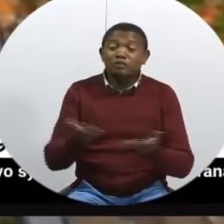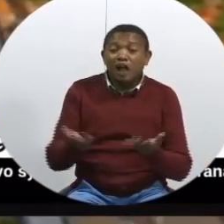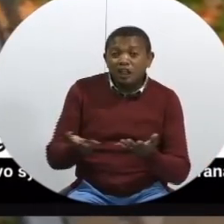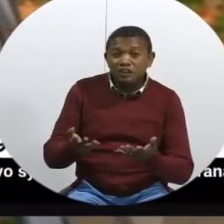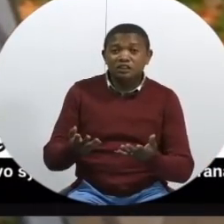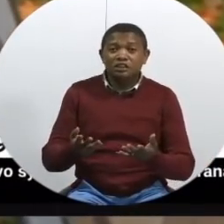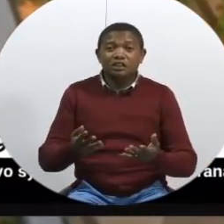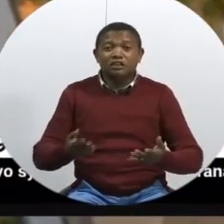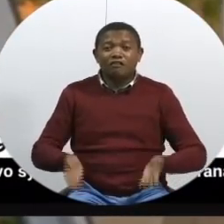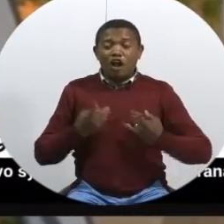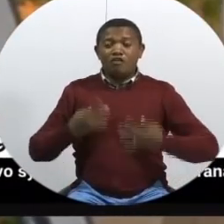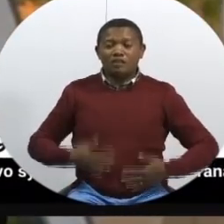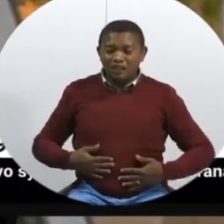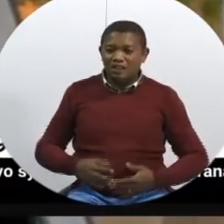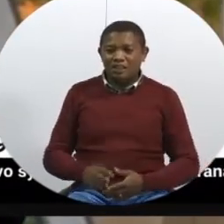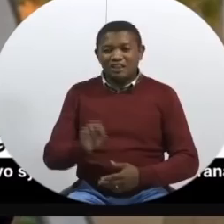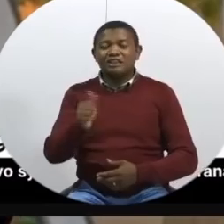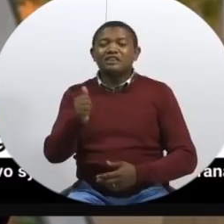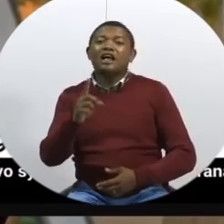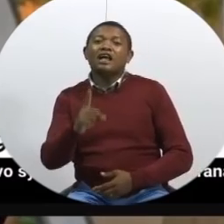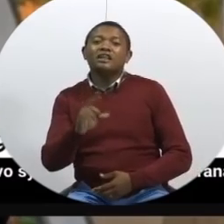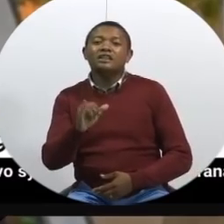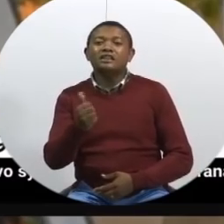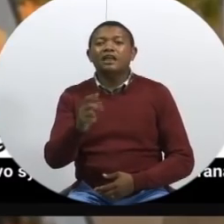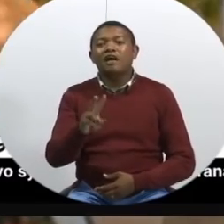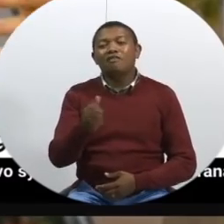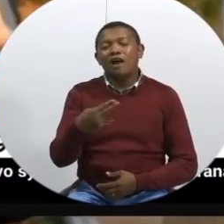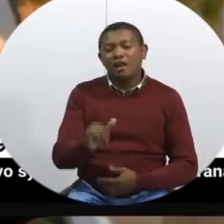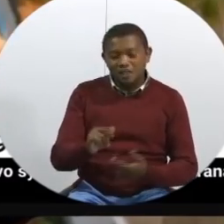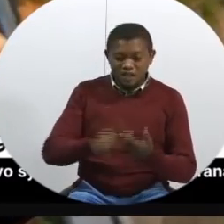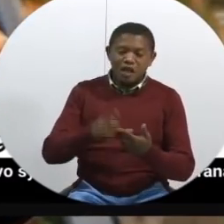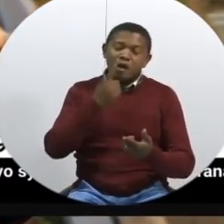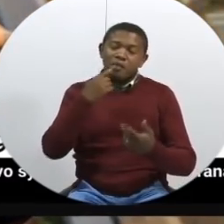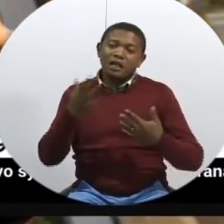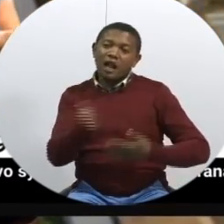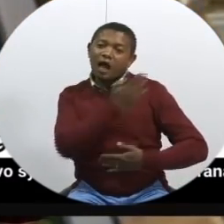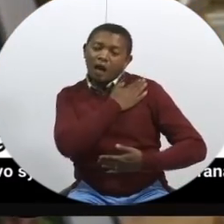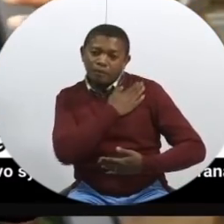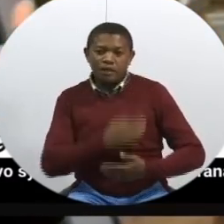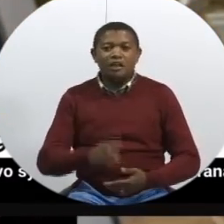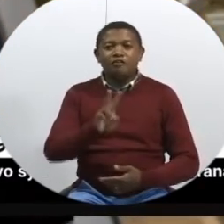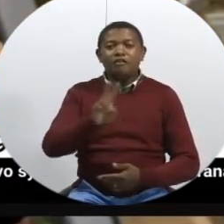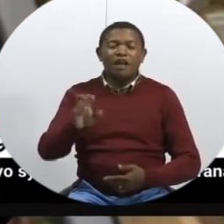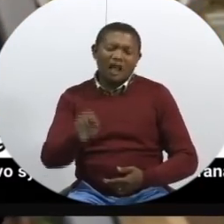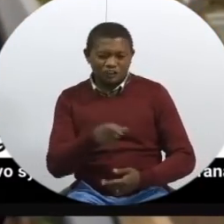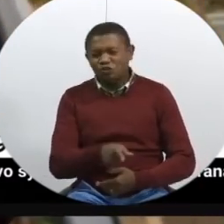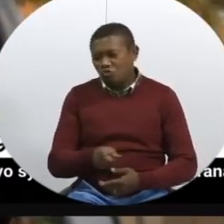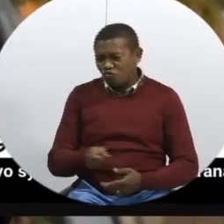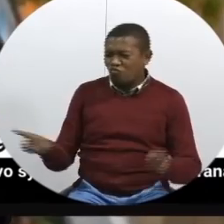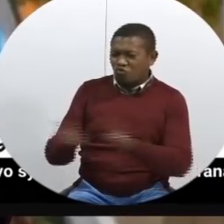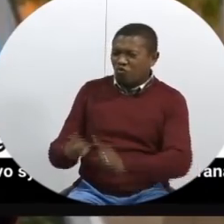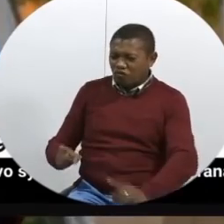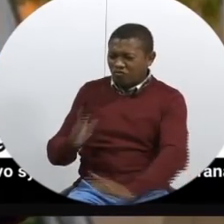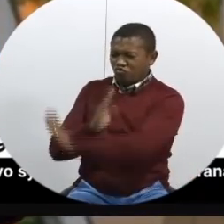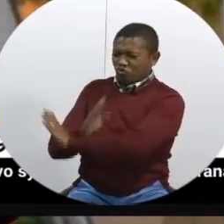sadiava, ny VVSV, ny menalamba, zany no nijoro titandrazana nanakana ny mpanjanaka tsy hiditra teto